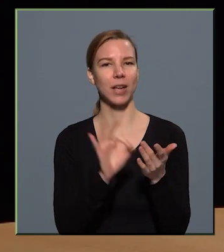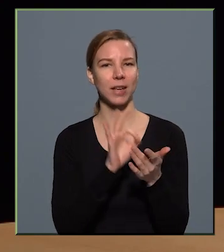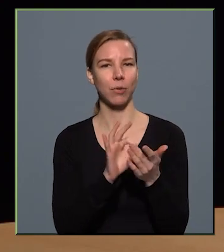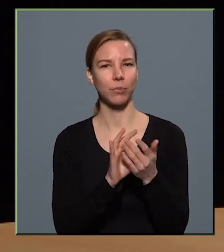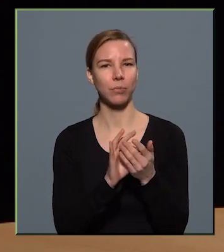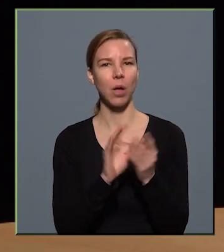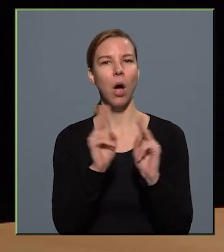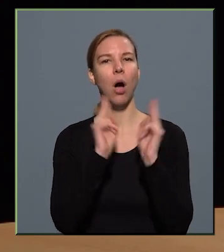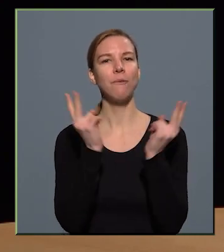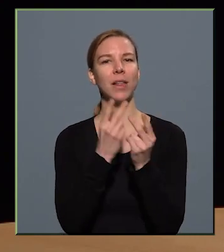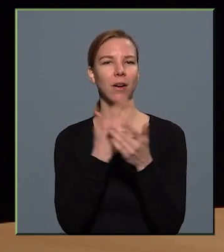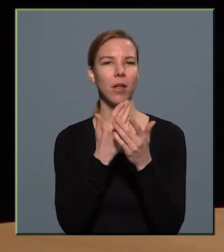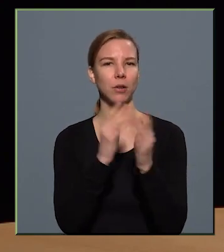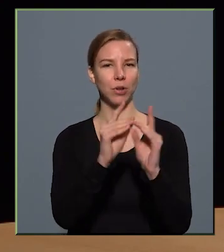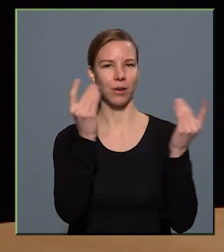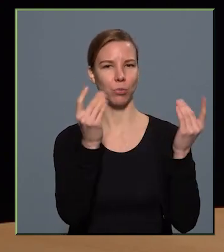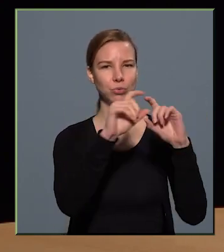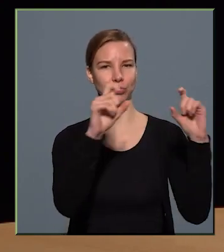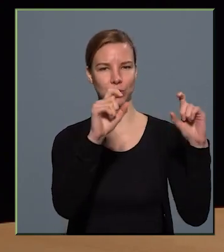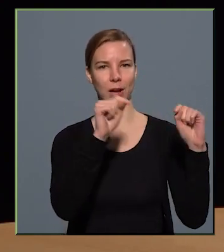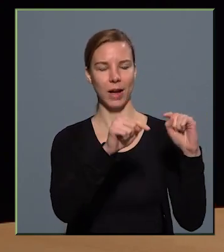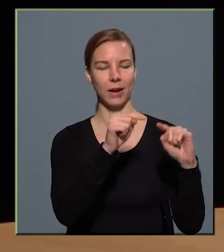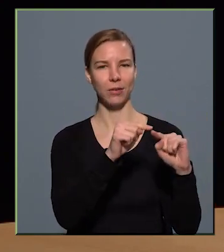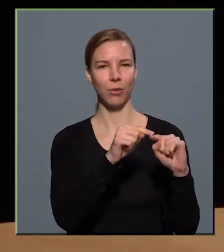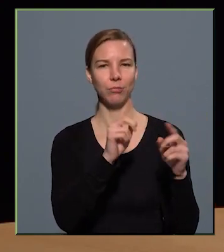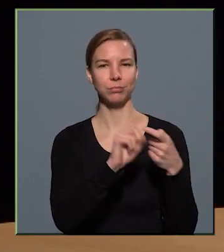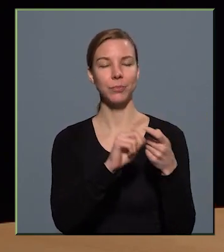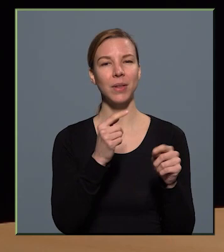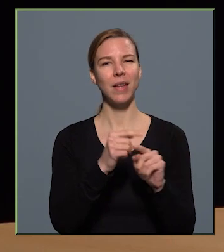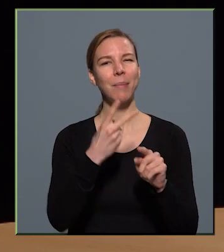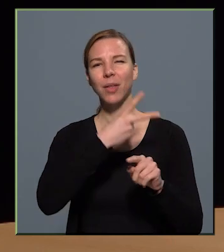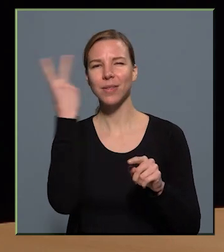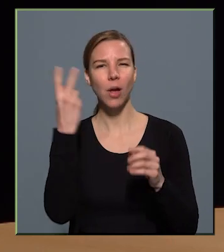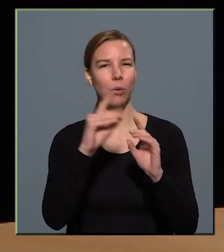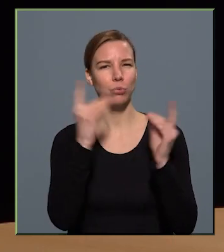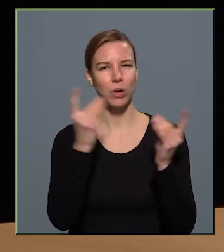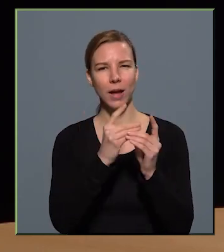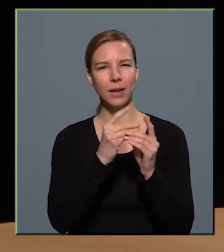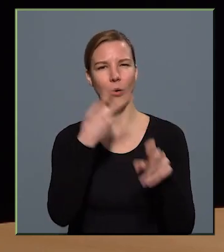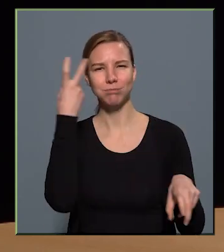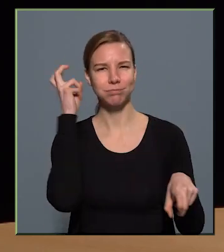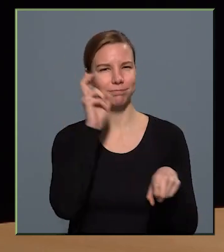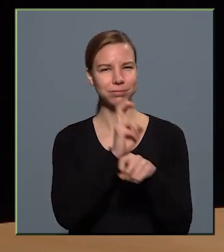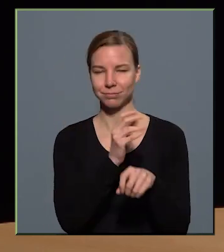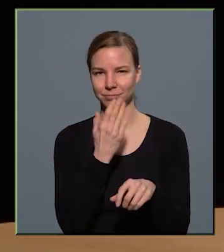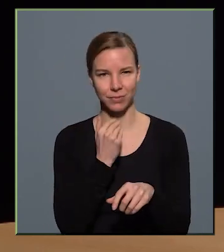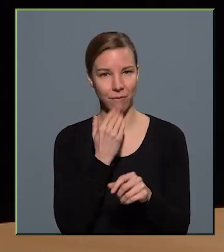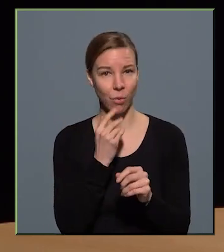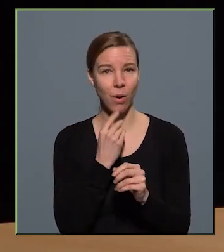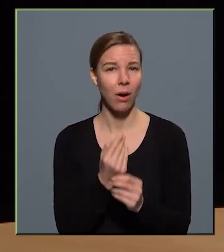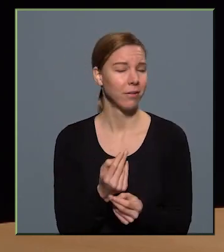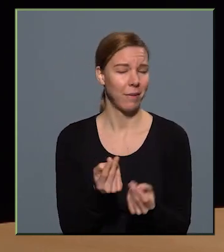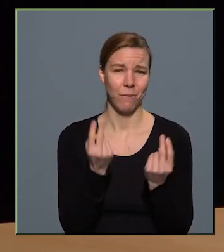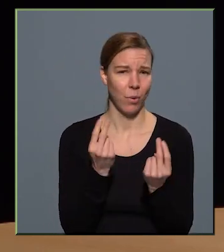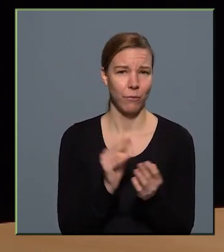igazából nem voltak szakújságírók Magyarországon, nem nagyon értett senki sem ehhez az iparághoz, hiszen nem is nagyon volt fontos, hogy erről milyen hírek jelennek